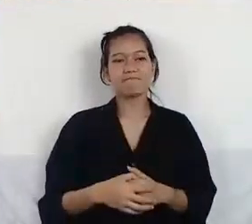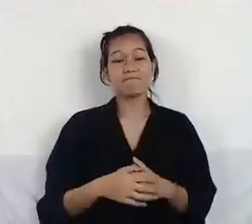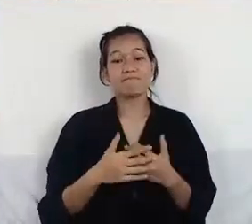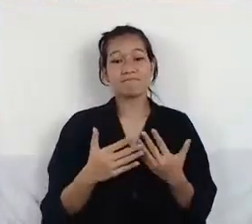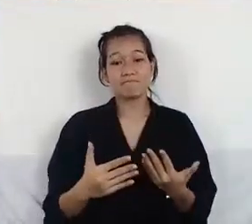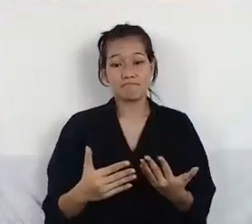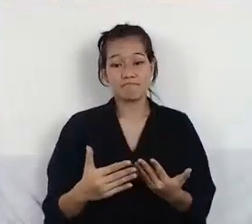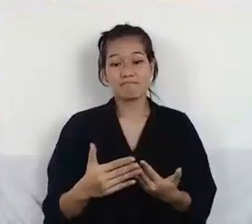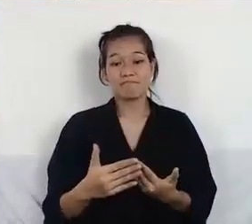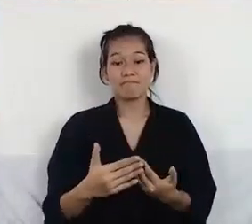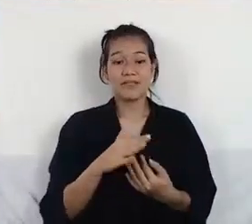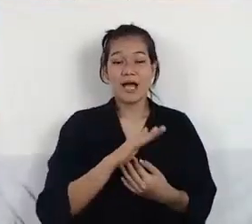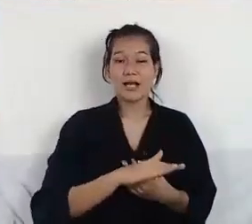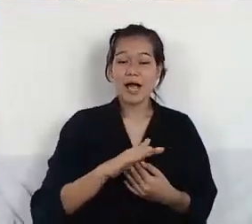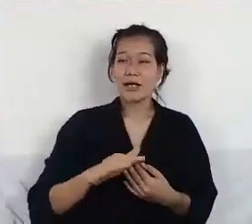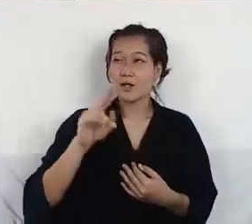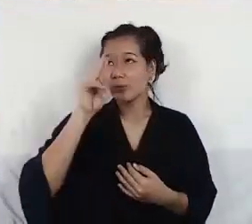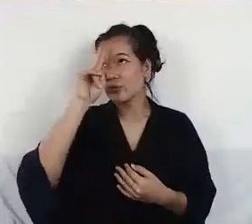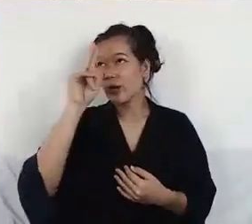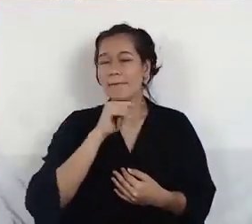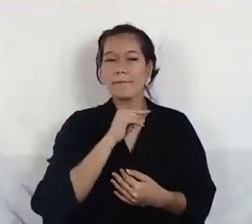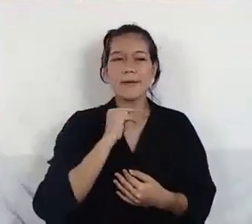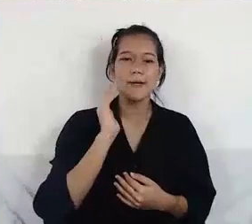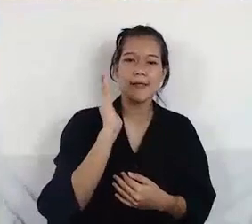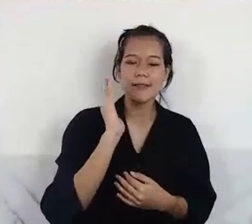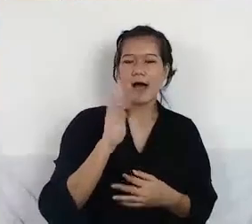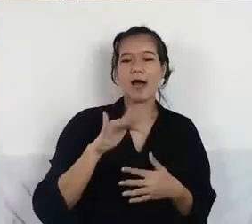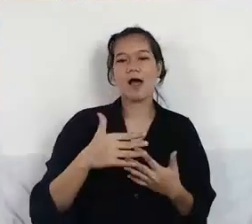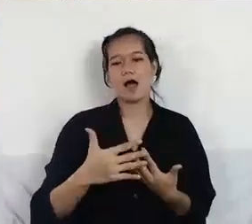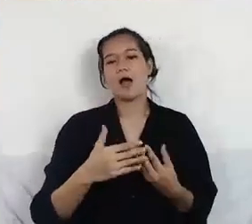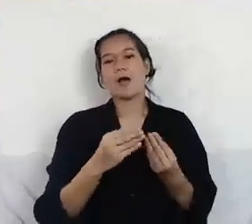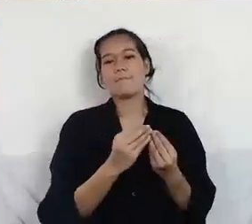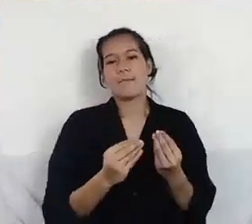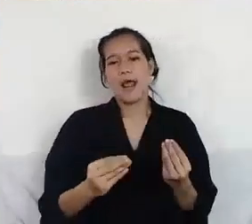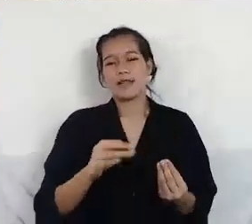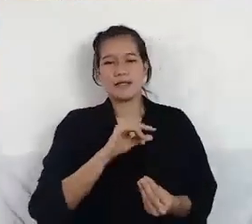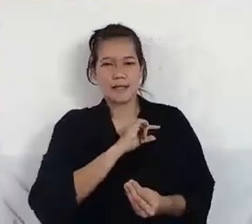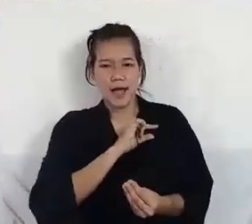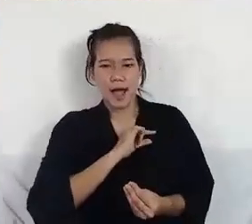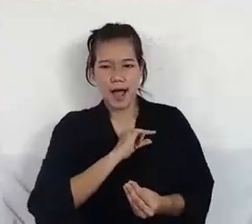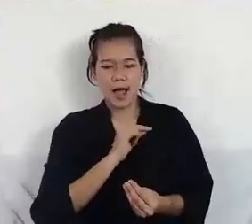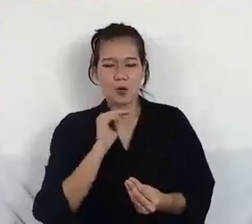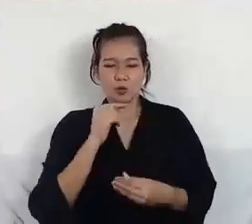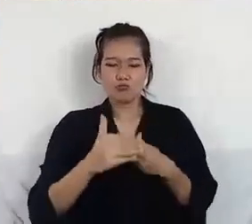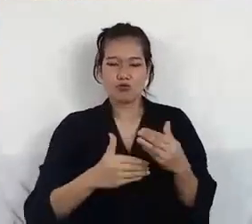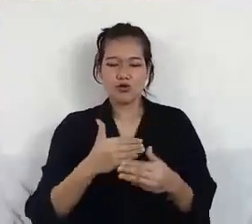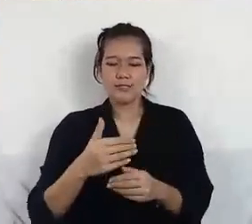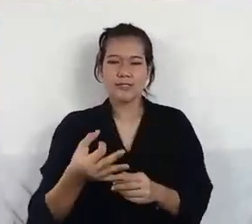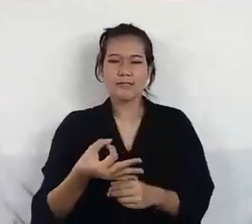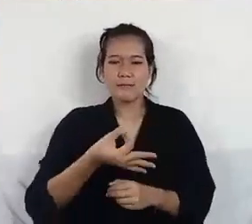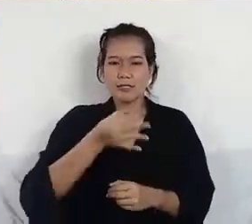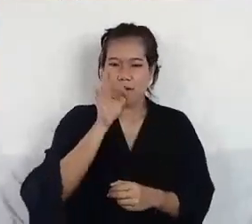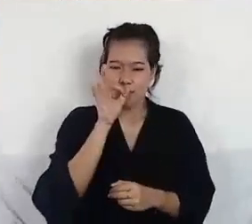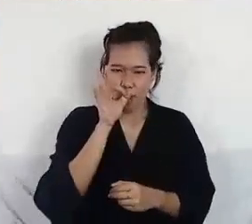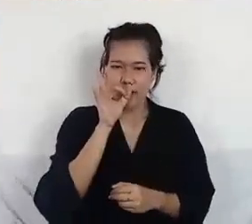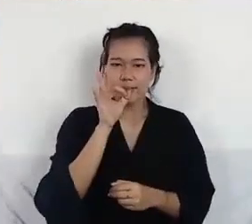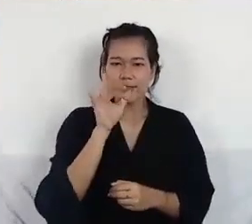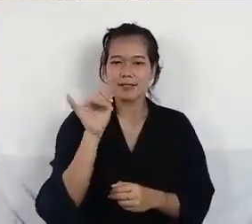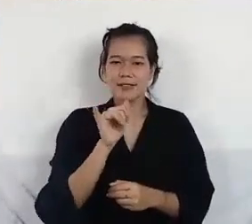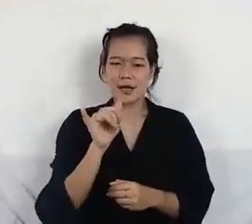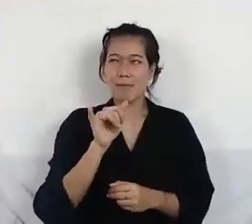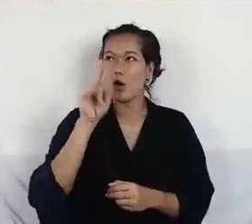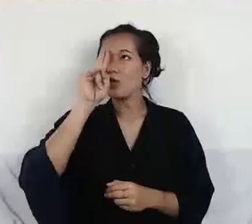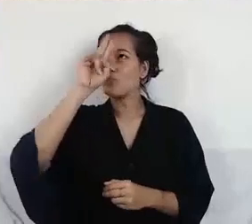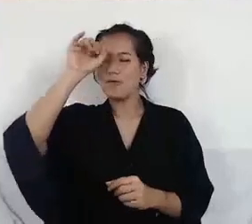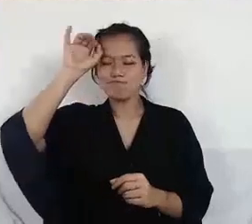Kiranya para hamba Tuhan, baik pendeta ataupun juga penatua yang ikut melayankan perjamuan kudus ini, juga turut dilayakkan